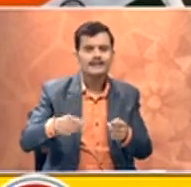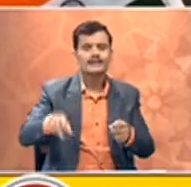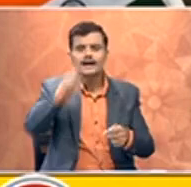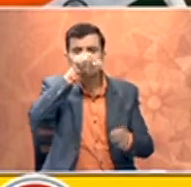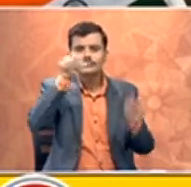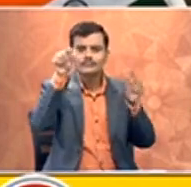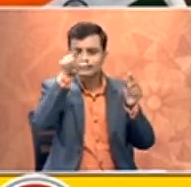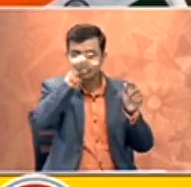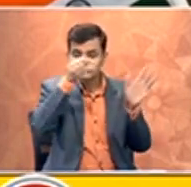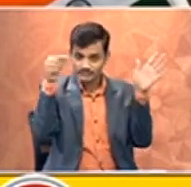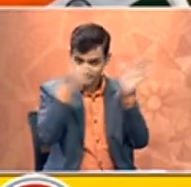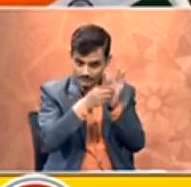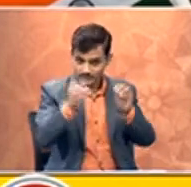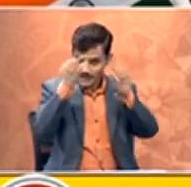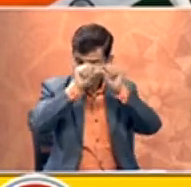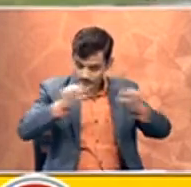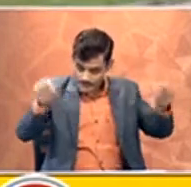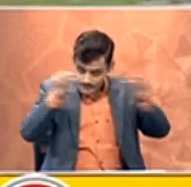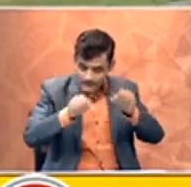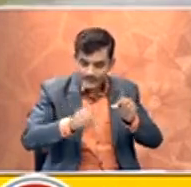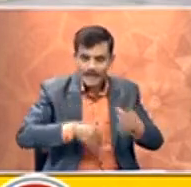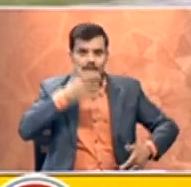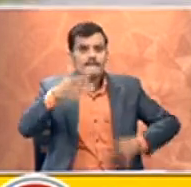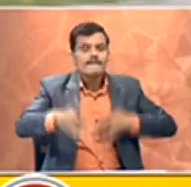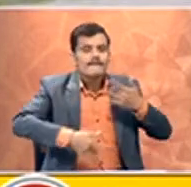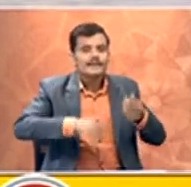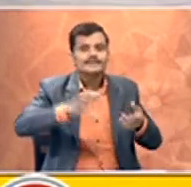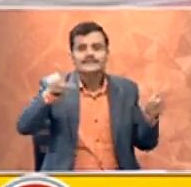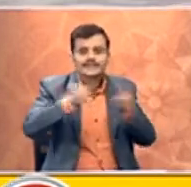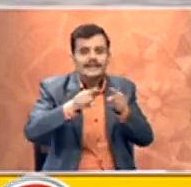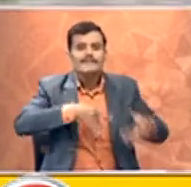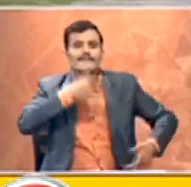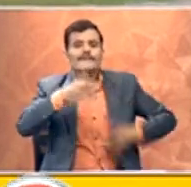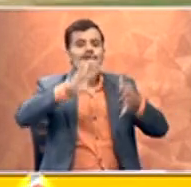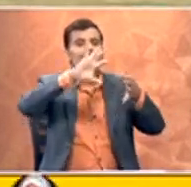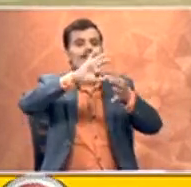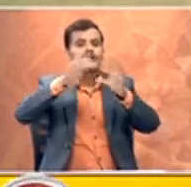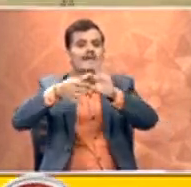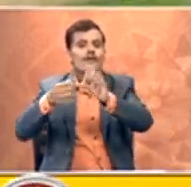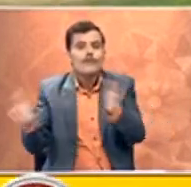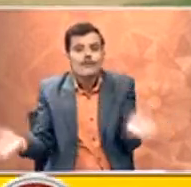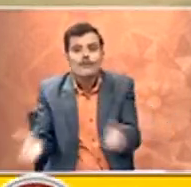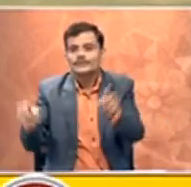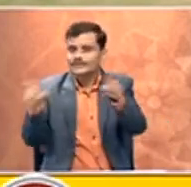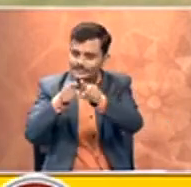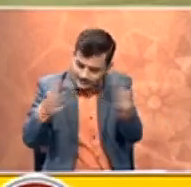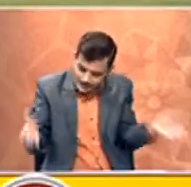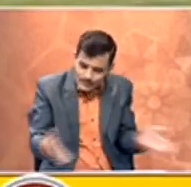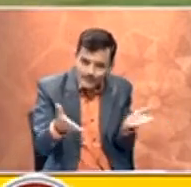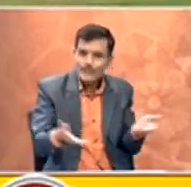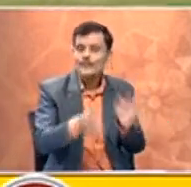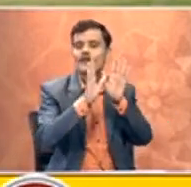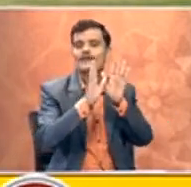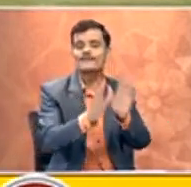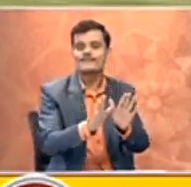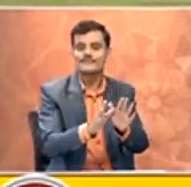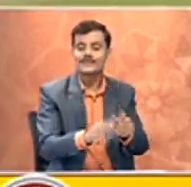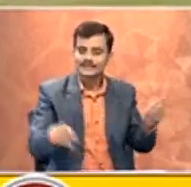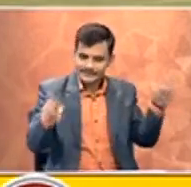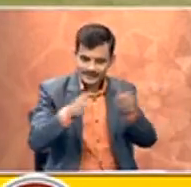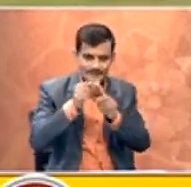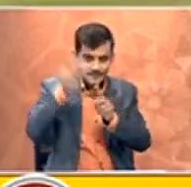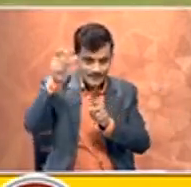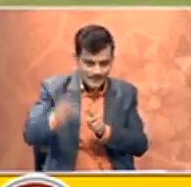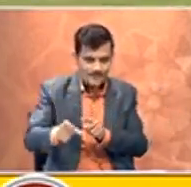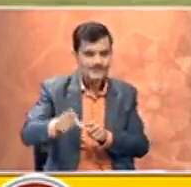कि हमने इतने मेडल जीते हैं, तो काफी अच्छा लग रहा है कि ओलंपिक्स की तरह इसको भी इतना बढ़ावा मिल रहा है। चलिए प्रियंका, मेरी तरफ से बधाई